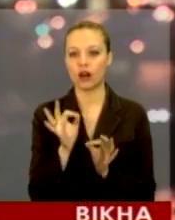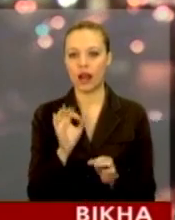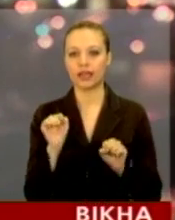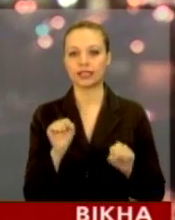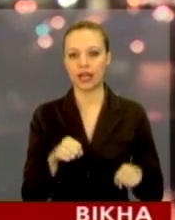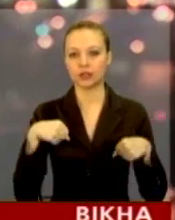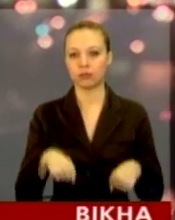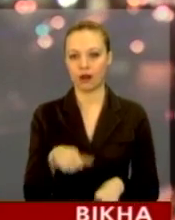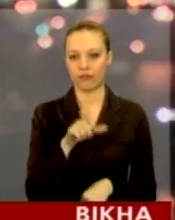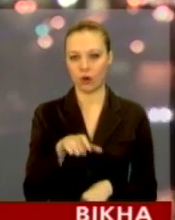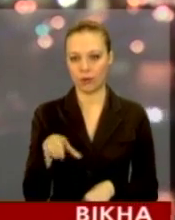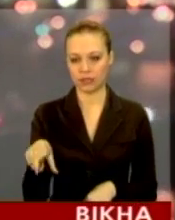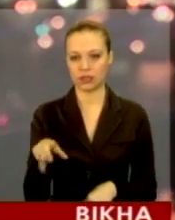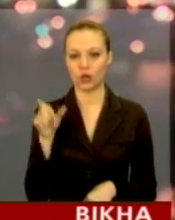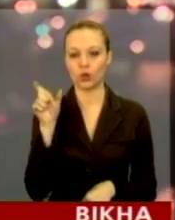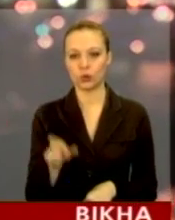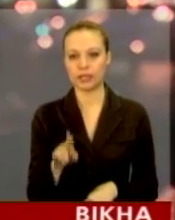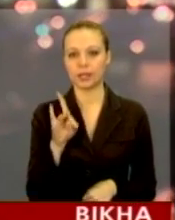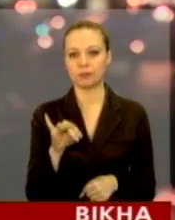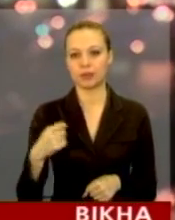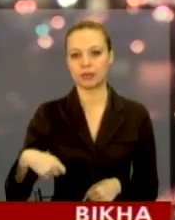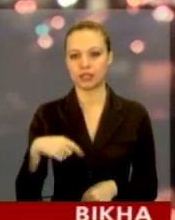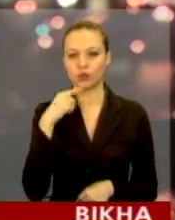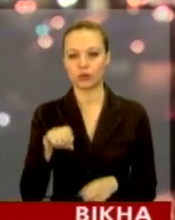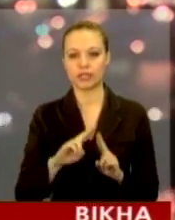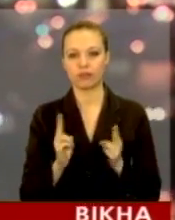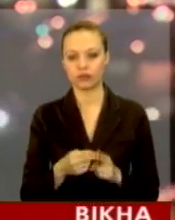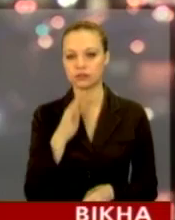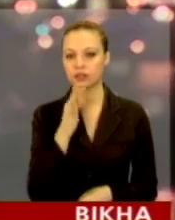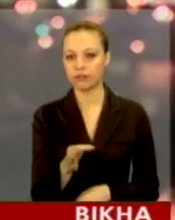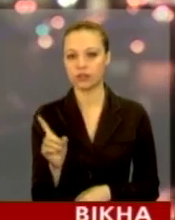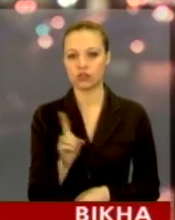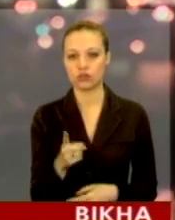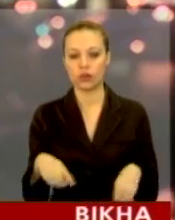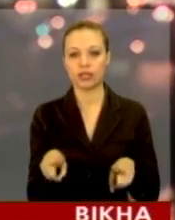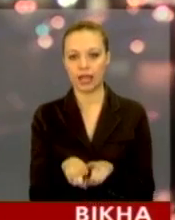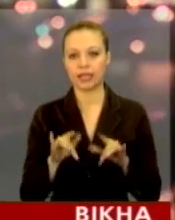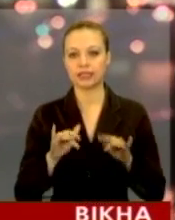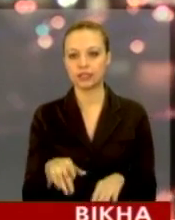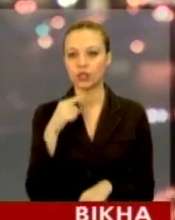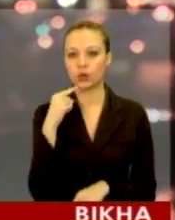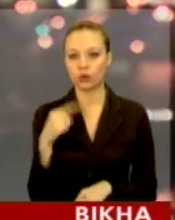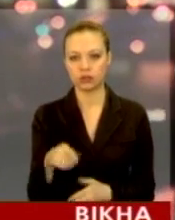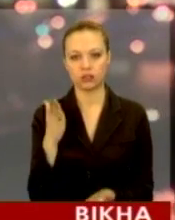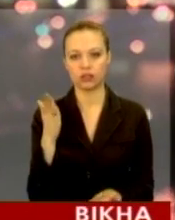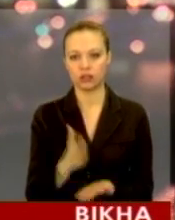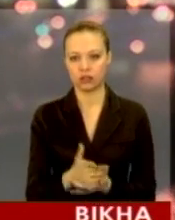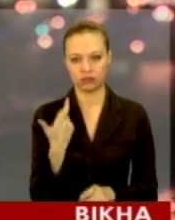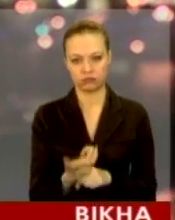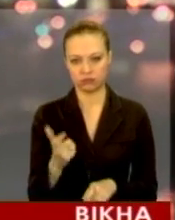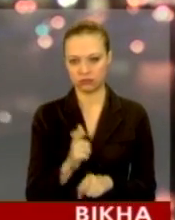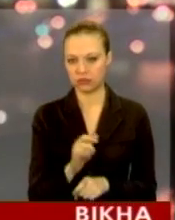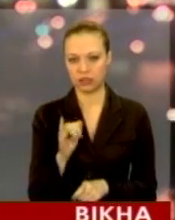захисту прав громадян людини при президентові Російської Федерації заявила, що такі дії Росії є надмірними